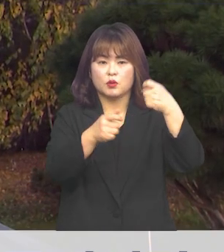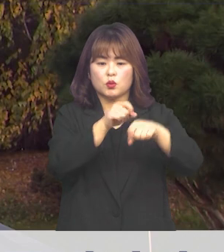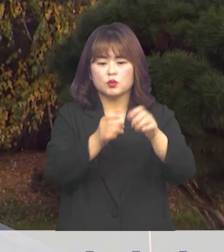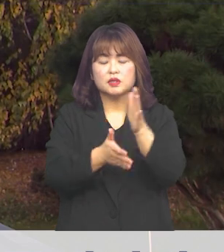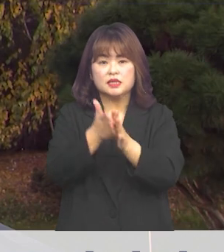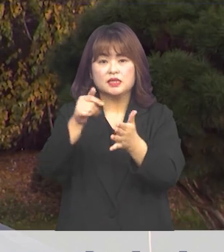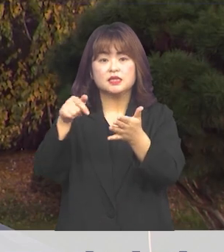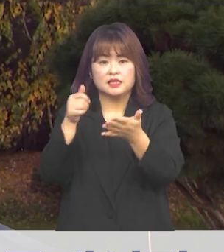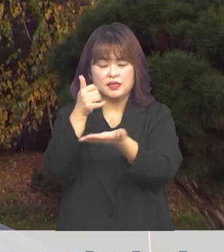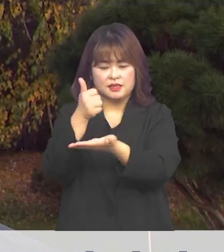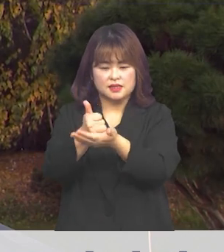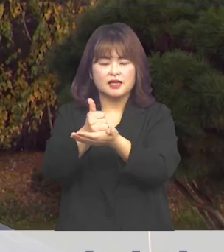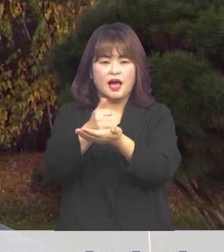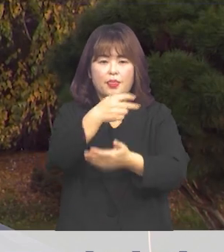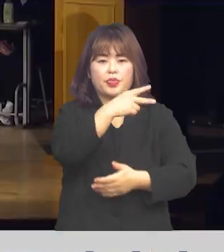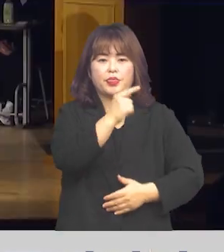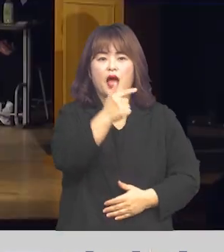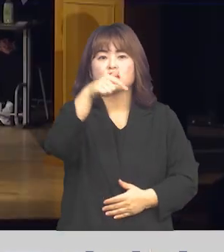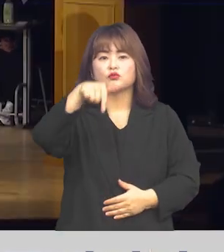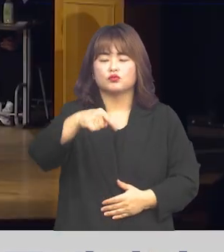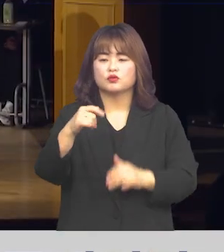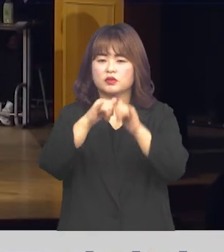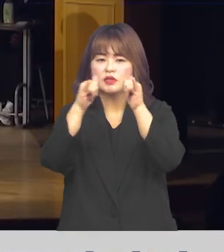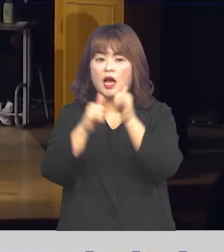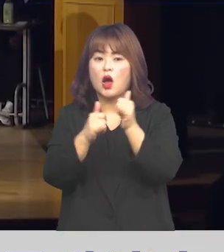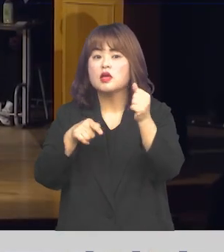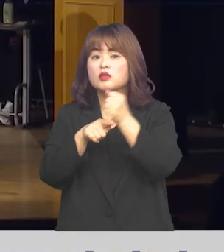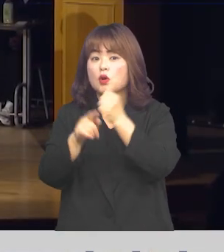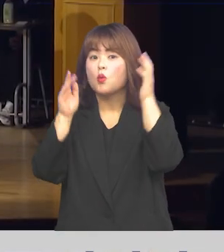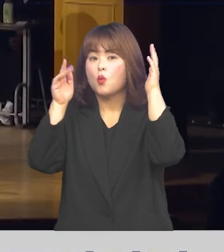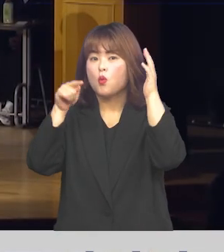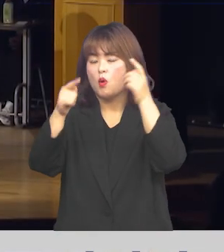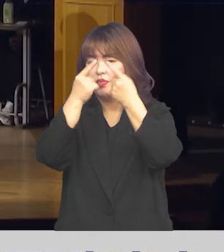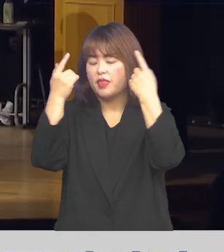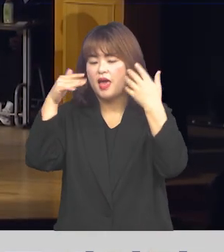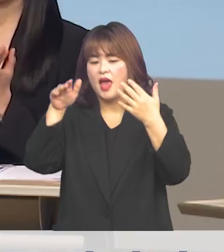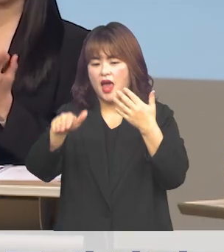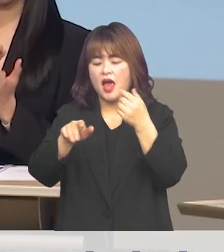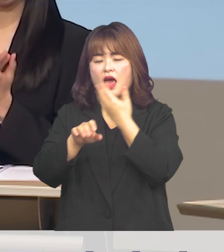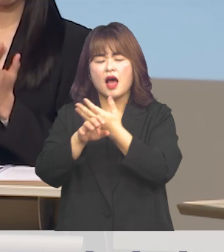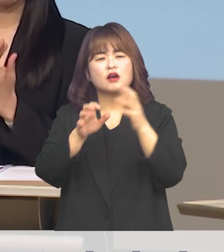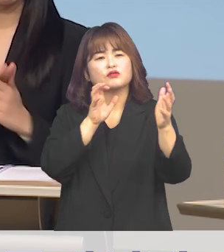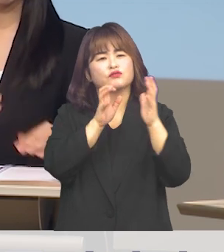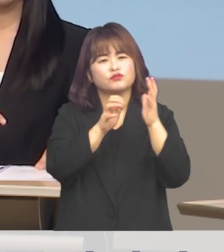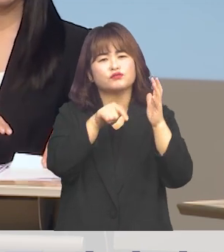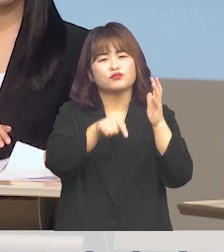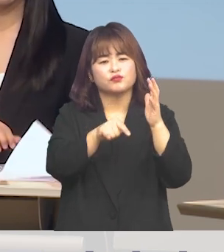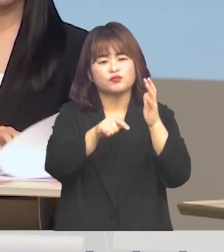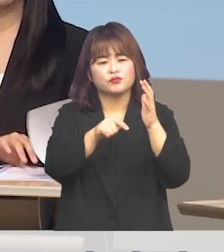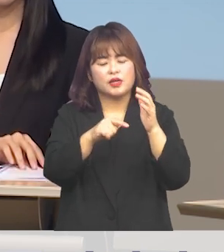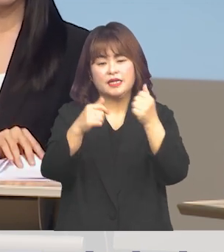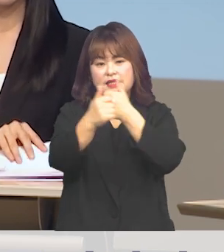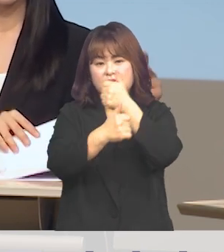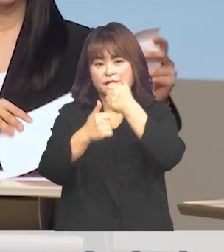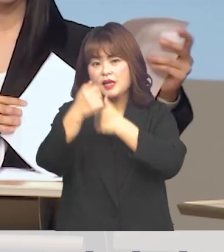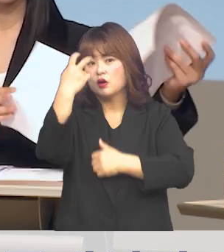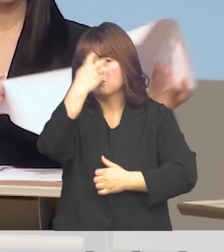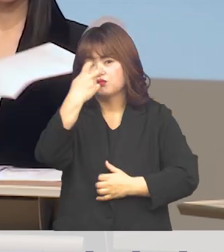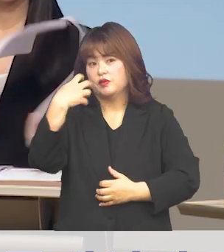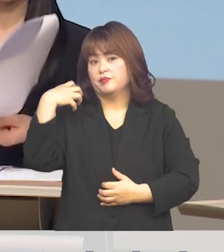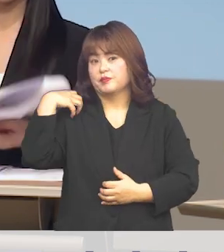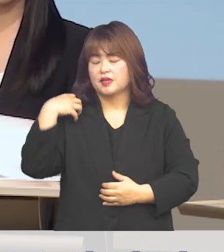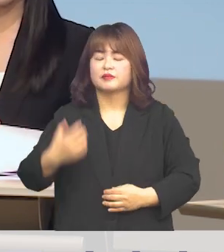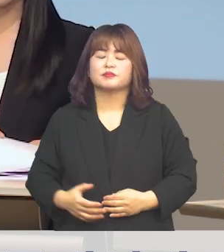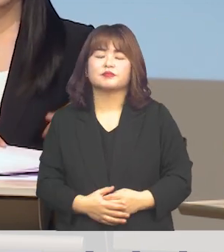18일 이상일 용인특례시장은 단국대 사회과학대학에서 열린 토론대회 단국 애플 디베이트 대드의